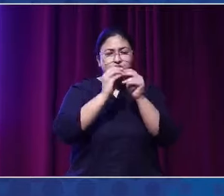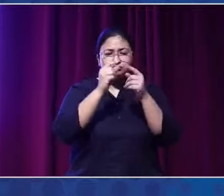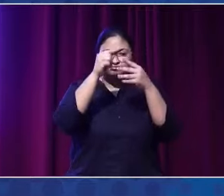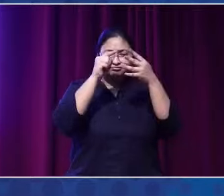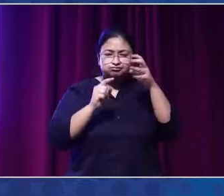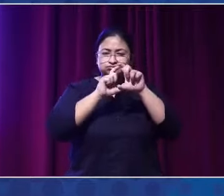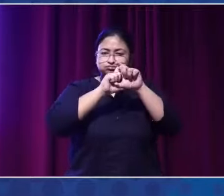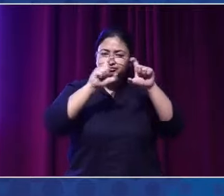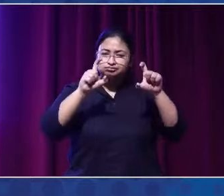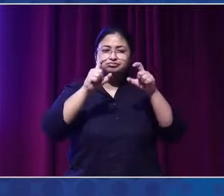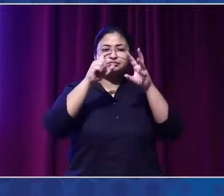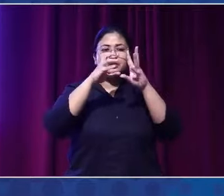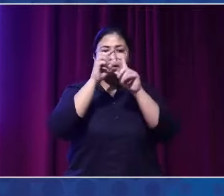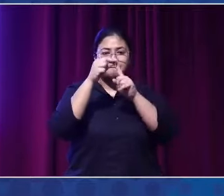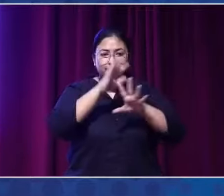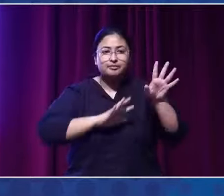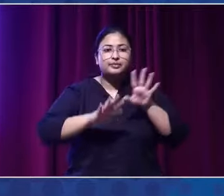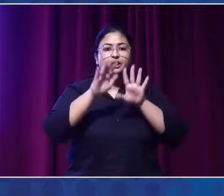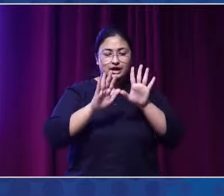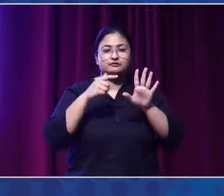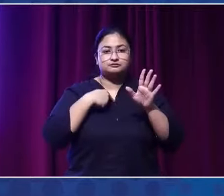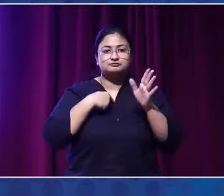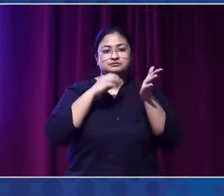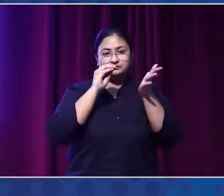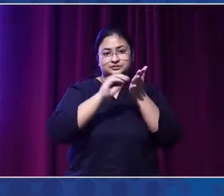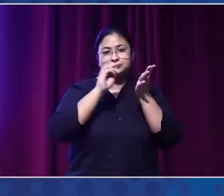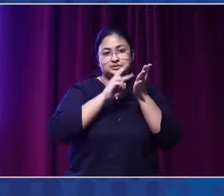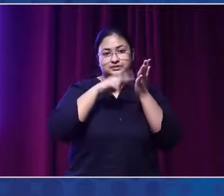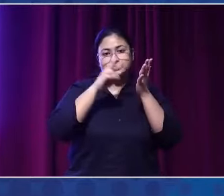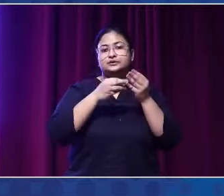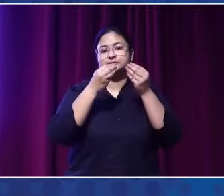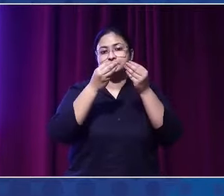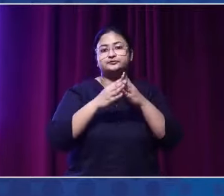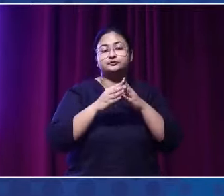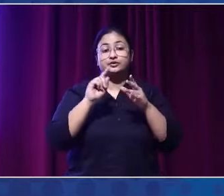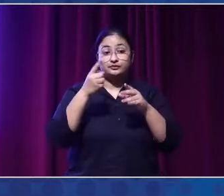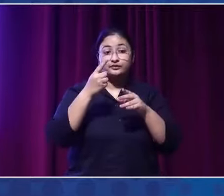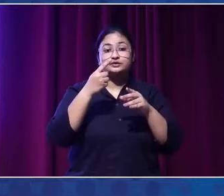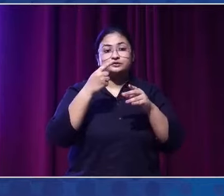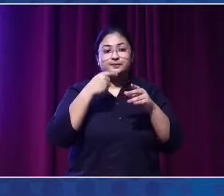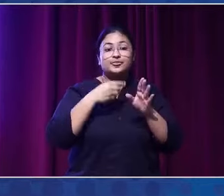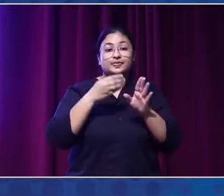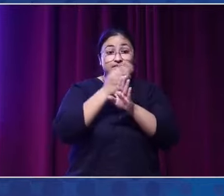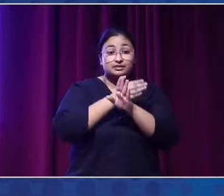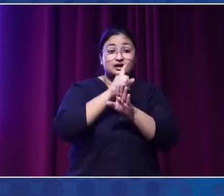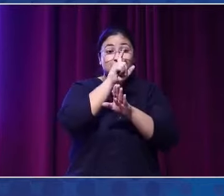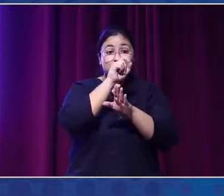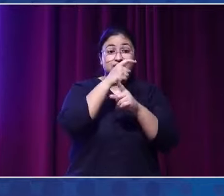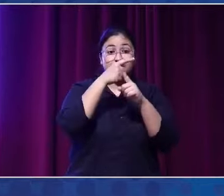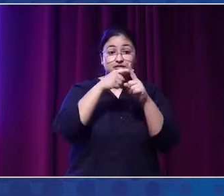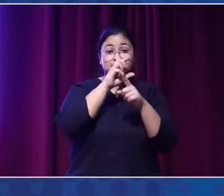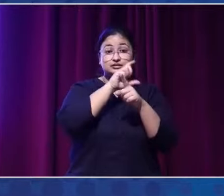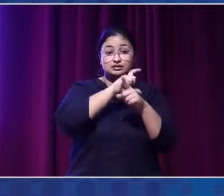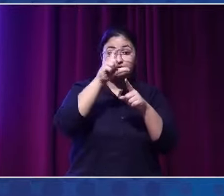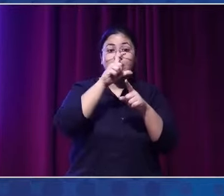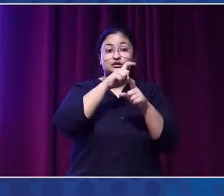पूरा प्रोसेस कोडिफाइड है. मैं पढ़ता हूं आपको कैसे कोडिफाइड है. उससे पहले 10.5 लाख बूथ, जस्ट एक पिक्चर